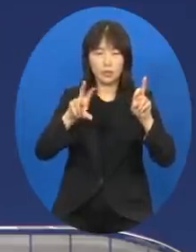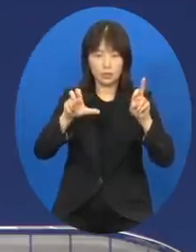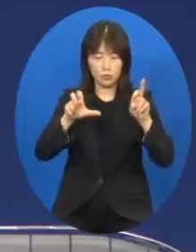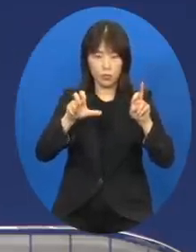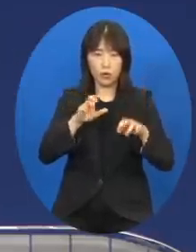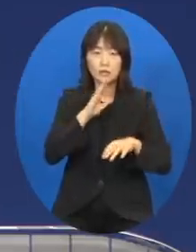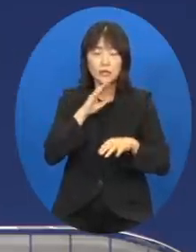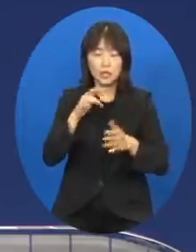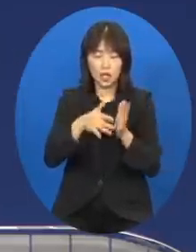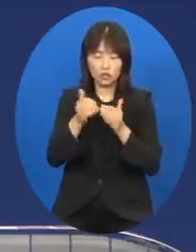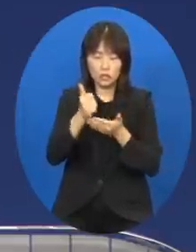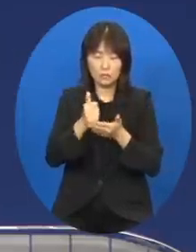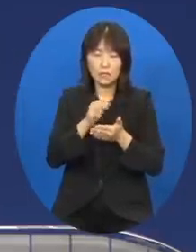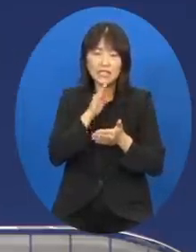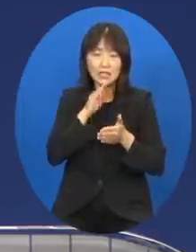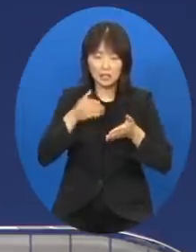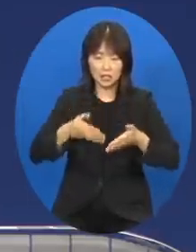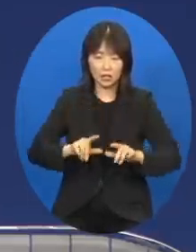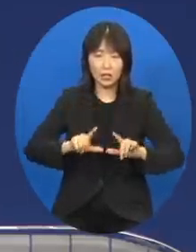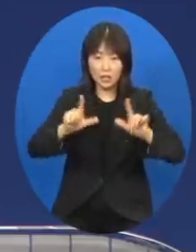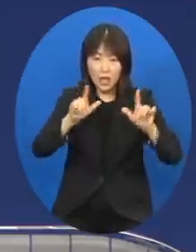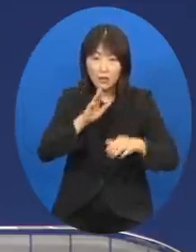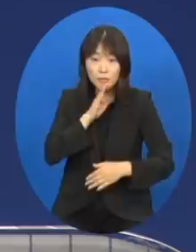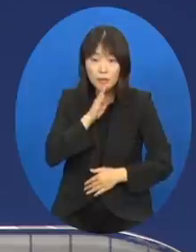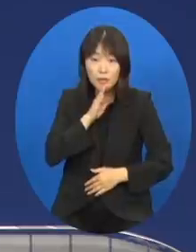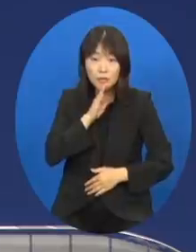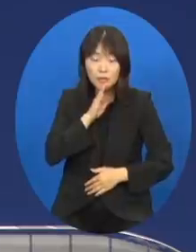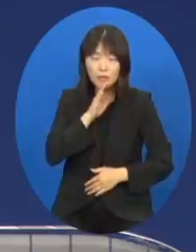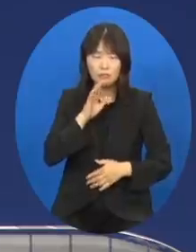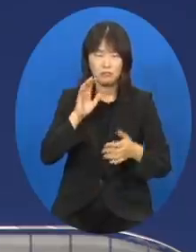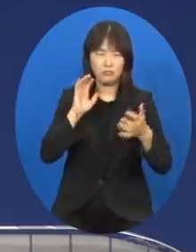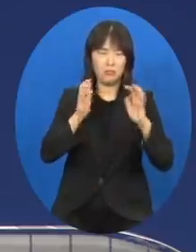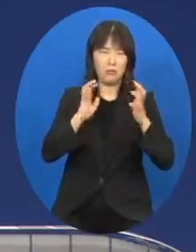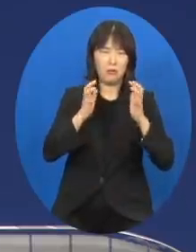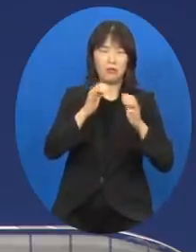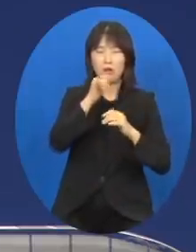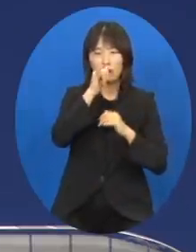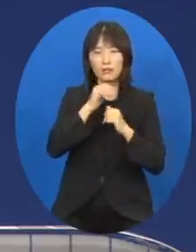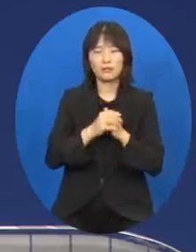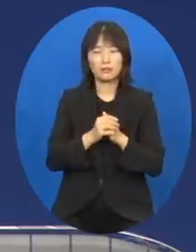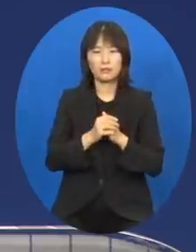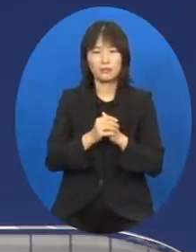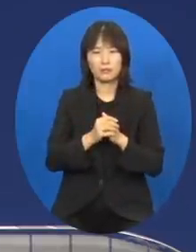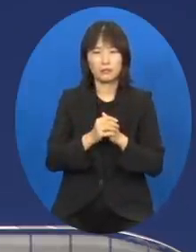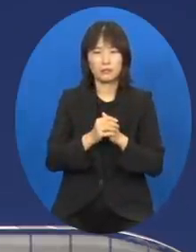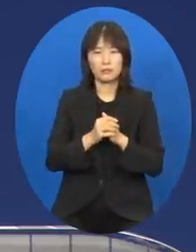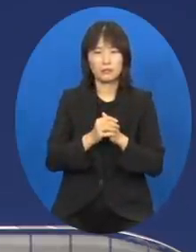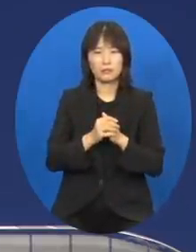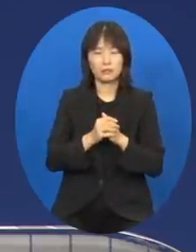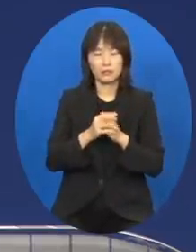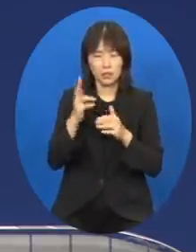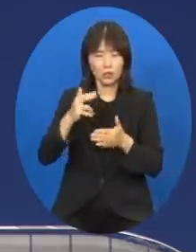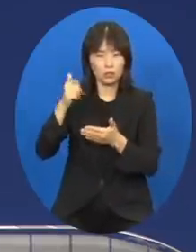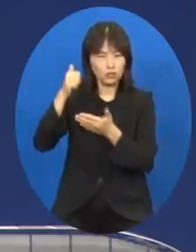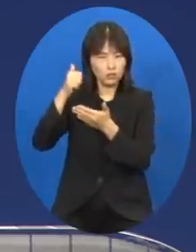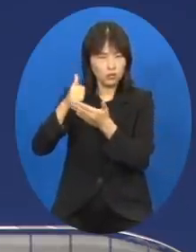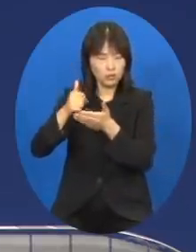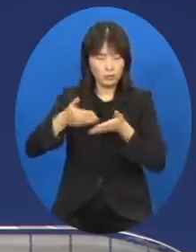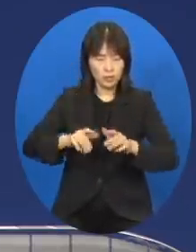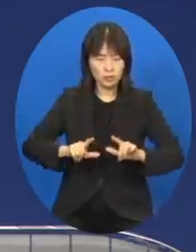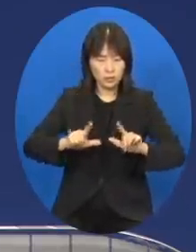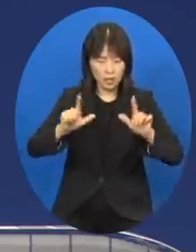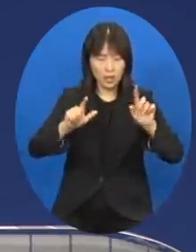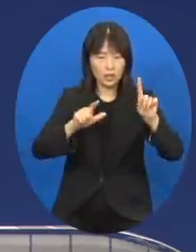그날인가? 논란이 있습니다. 그렇지만 주님이 태어나신 날을 12월